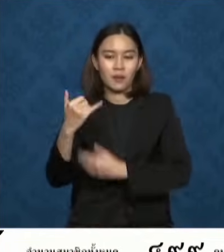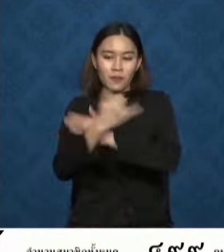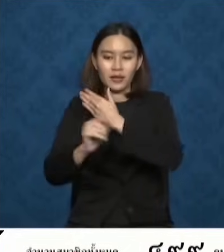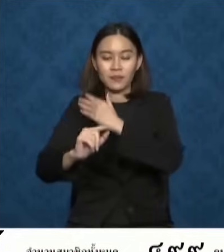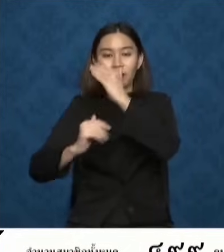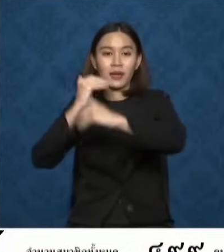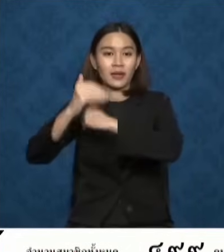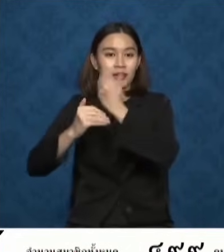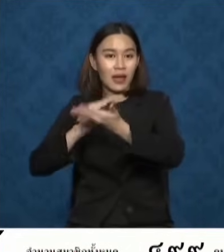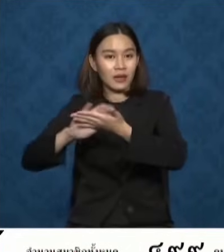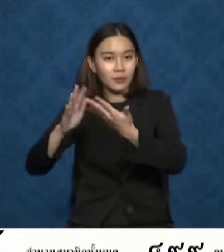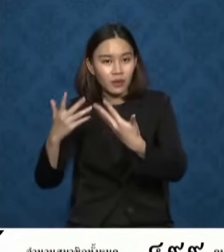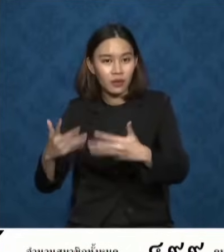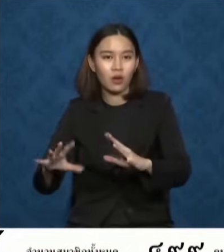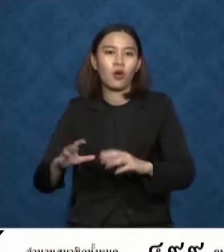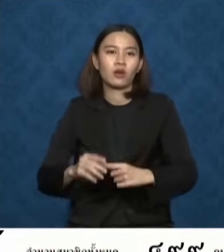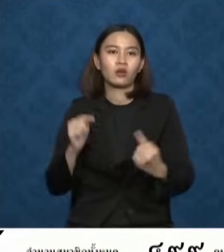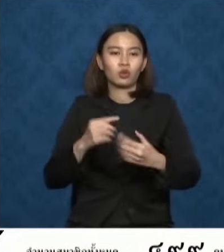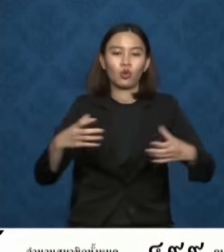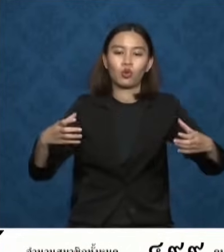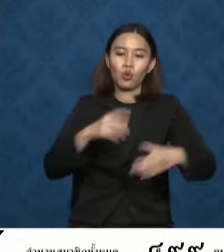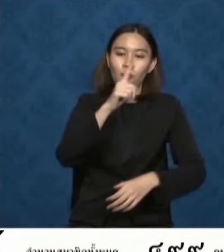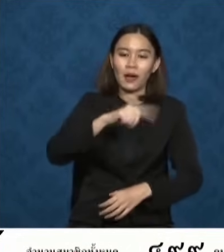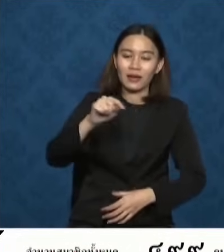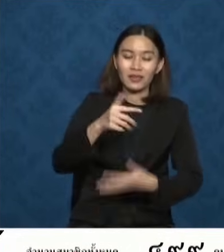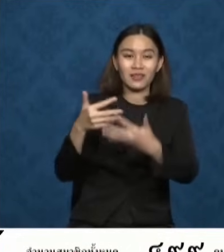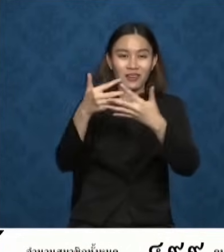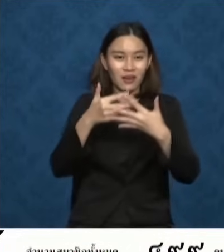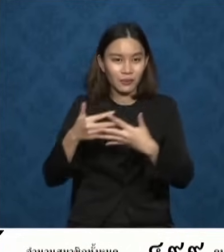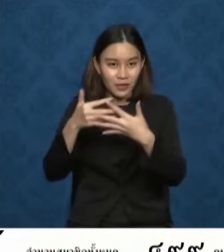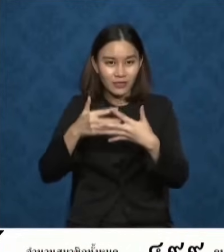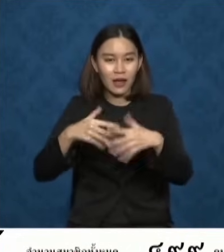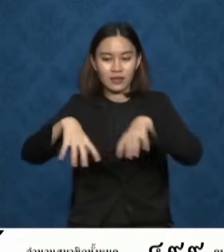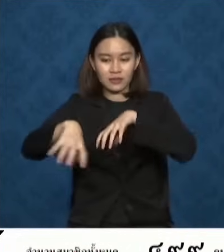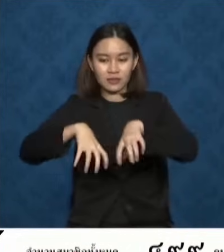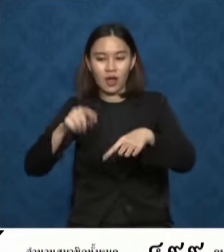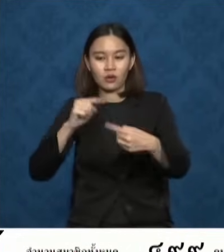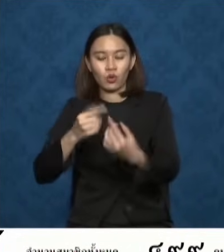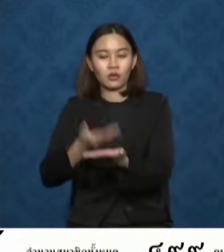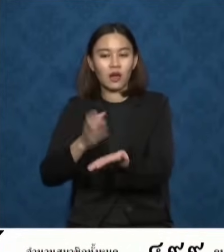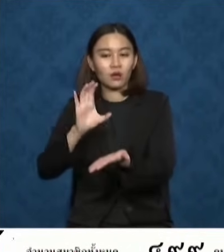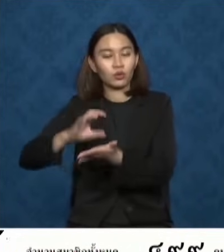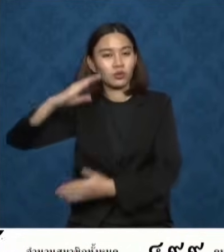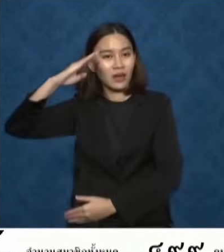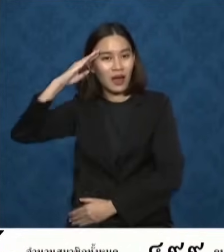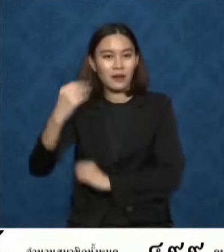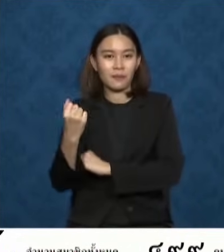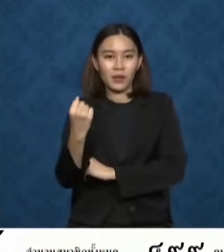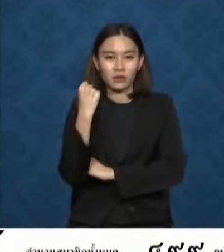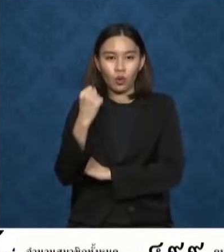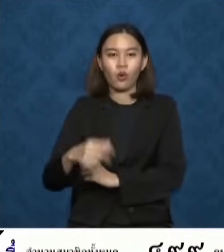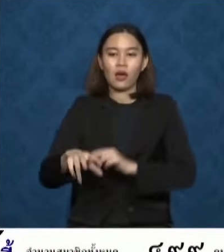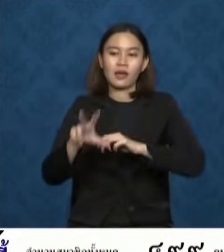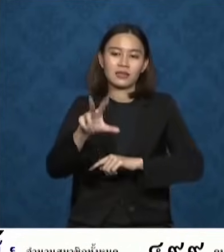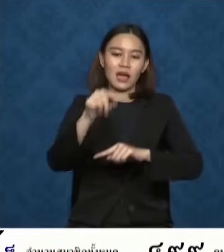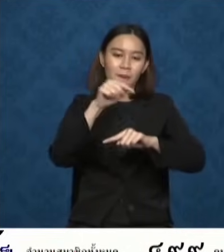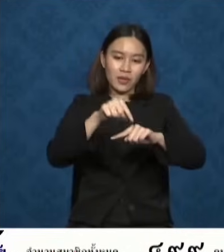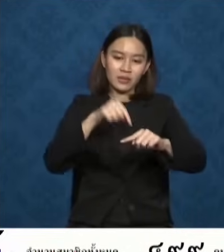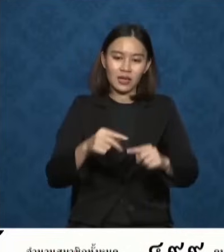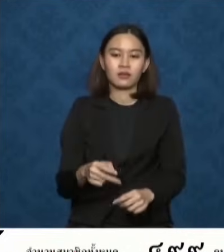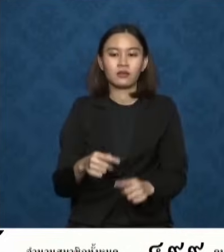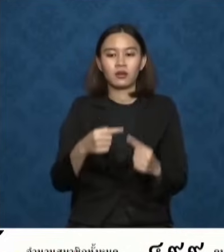าแล้วนี่ประเทศใหญ่ๆกลุ่มอังกฤษสหรัฐอเมริกานี่เขาจัดงบประมาณด้านการทหารด้านความมั่นคงนี่ 3% ต่อ